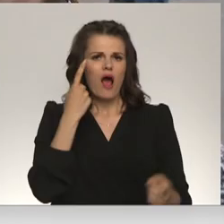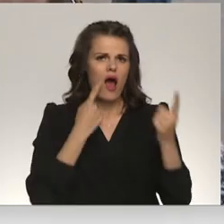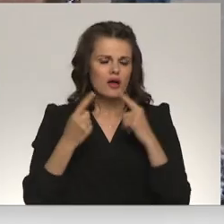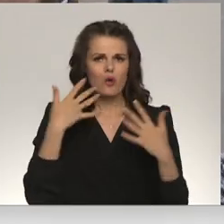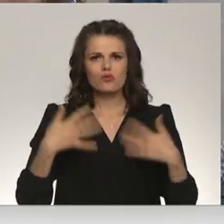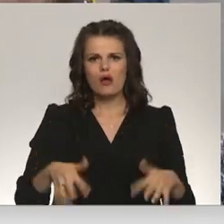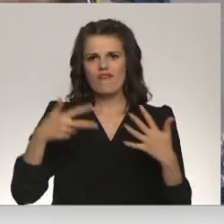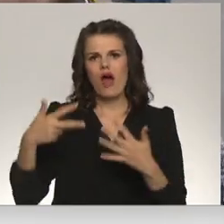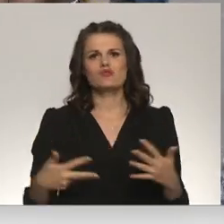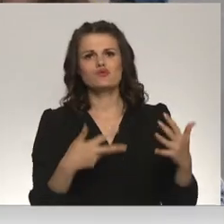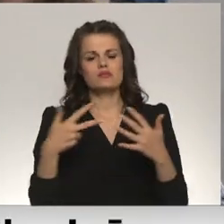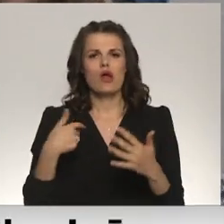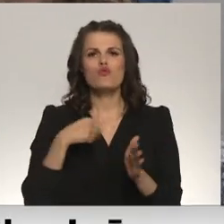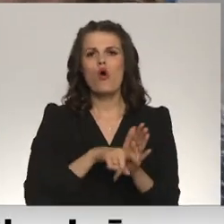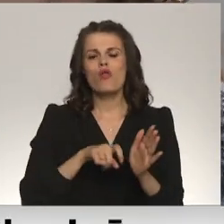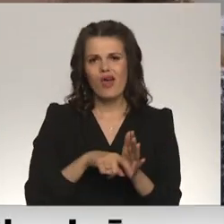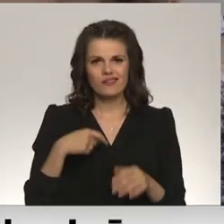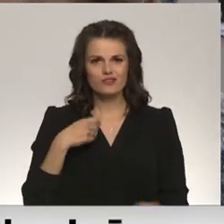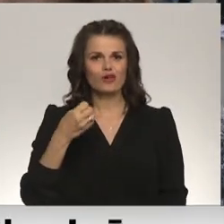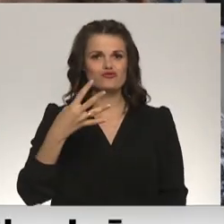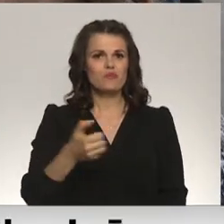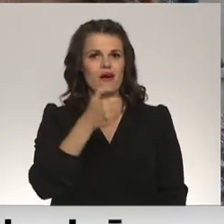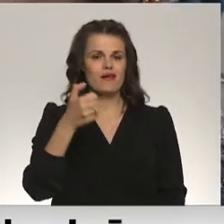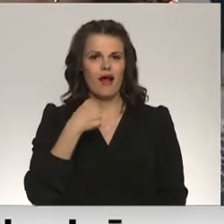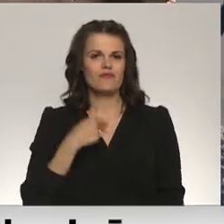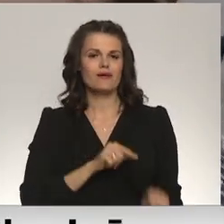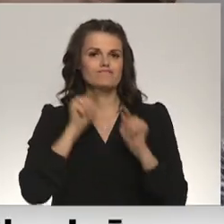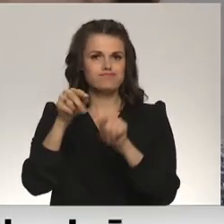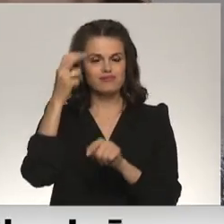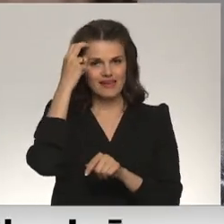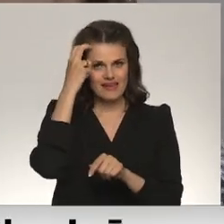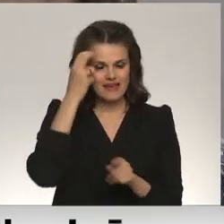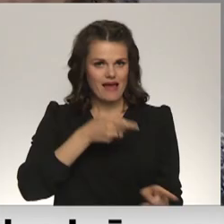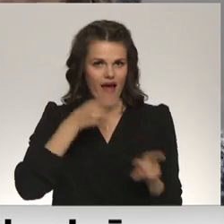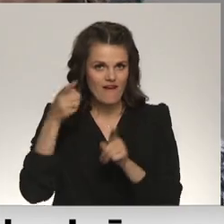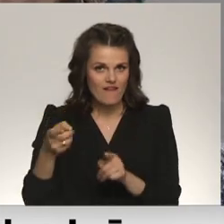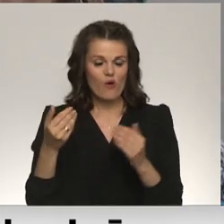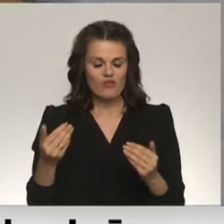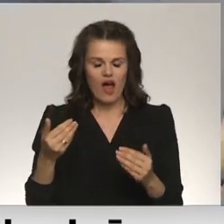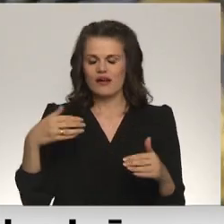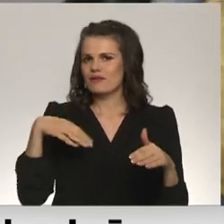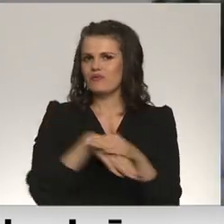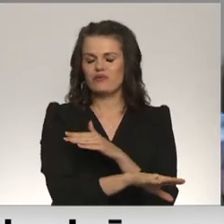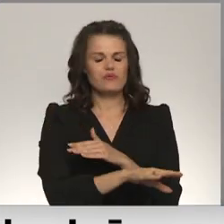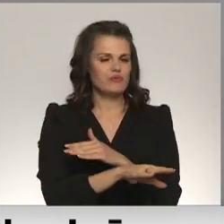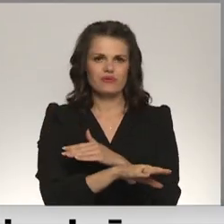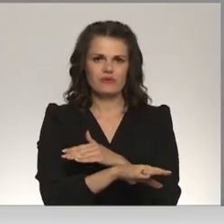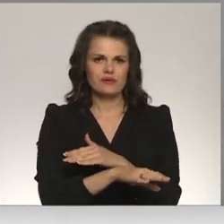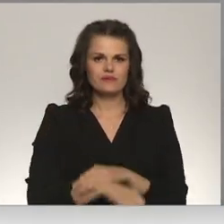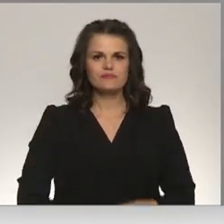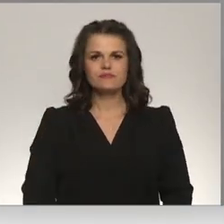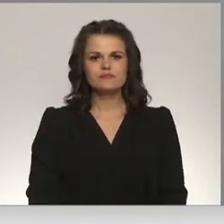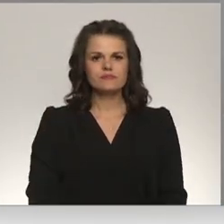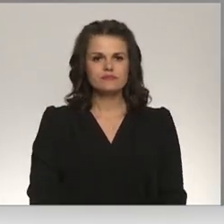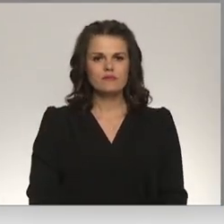gadus. Esmu no Doņeckas. 14. Gadā pārbraucu uz Kīvu, un tagad nācās braukt prom pavisam. Der pietrimot savu